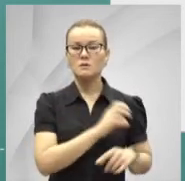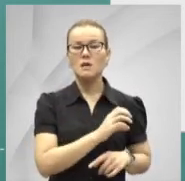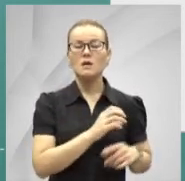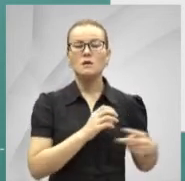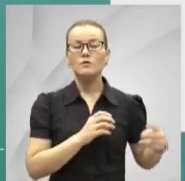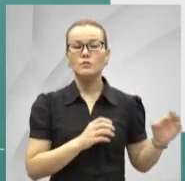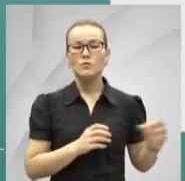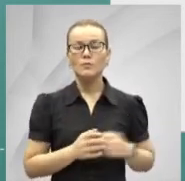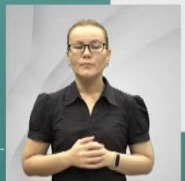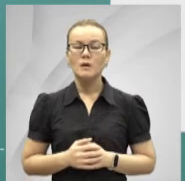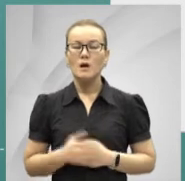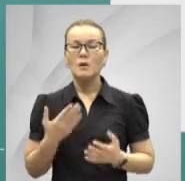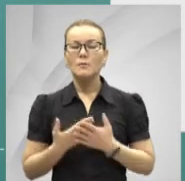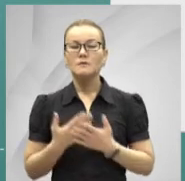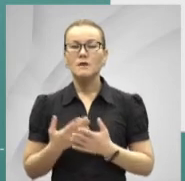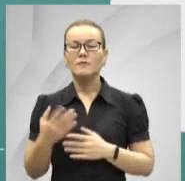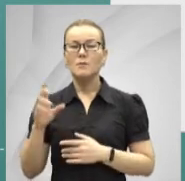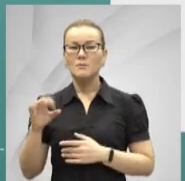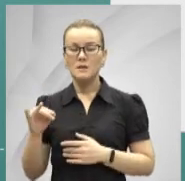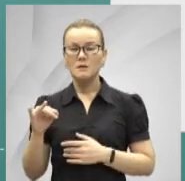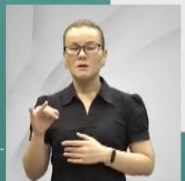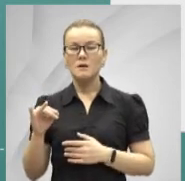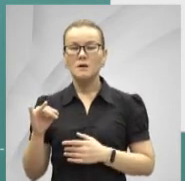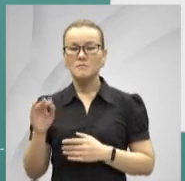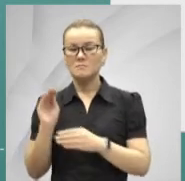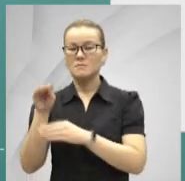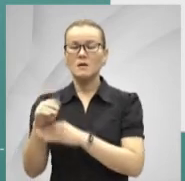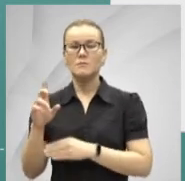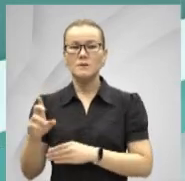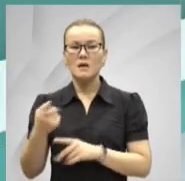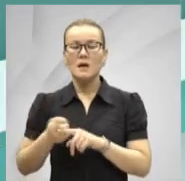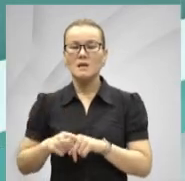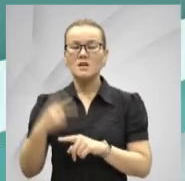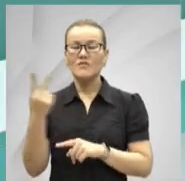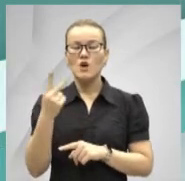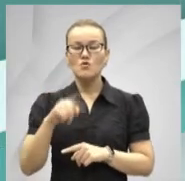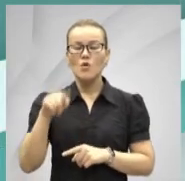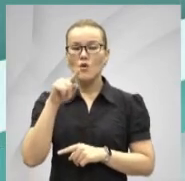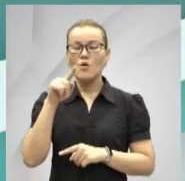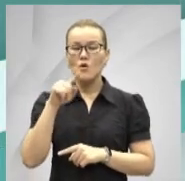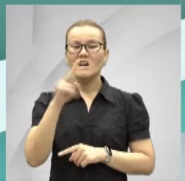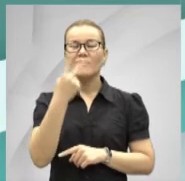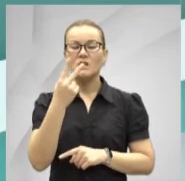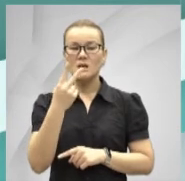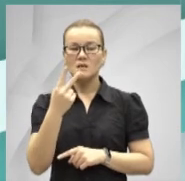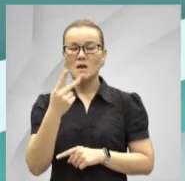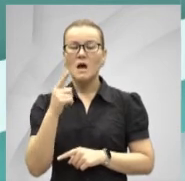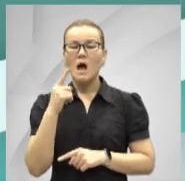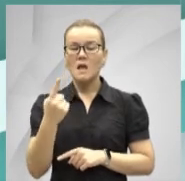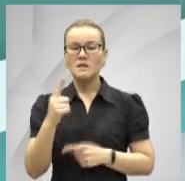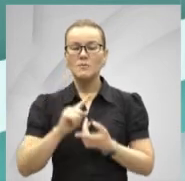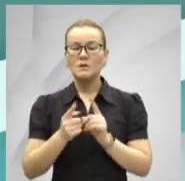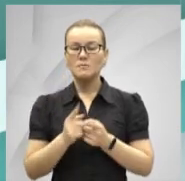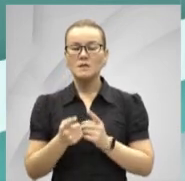равно 0. Приставка b здесь означает двойной квадрат. Здесь одна переменная встречается только в